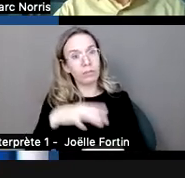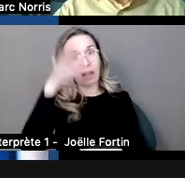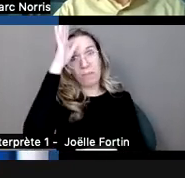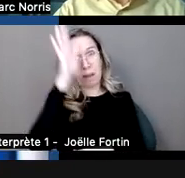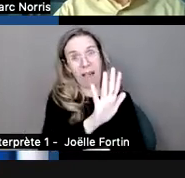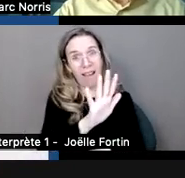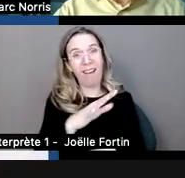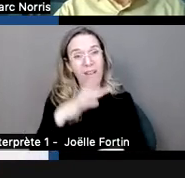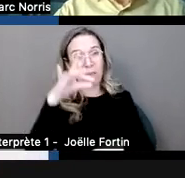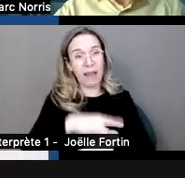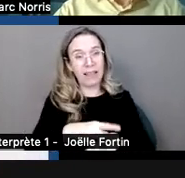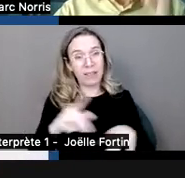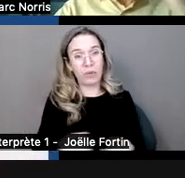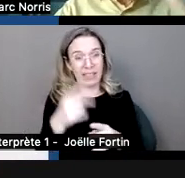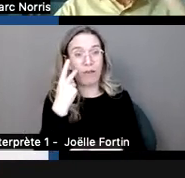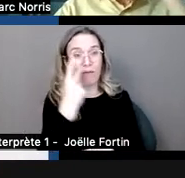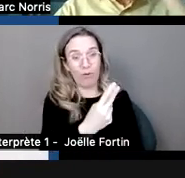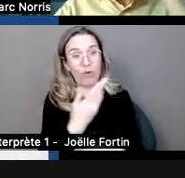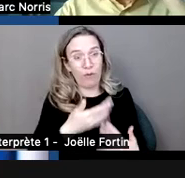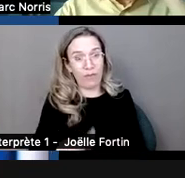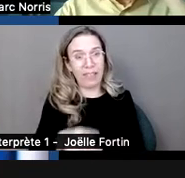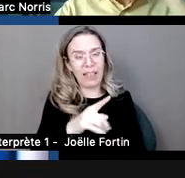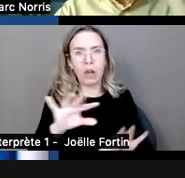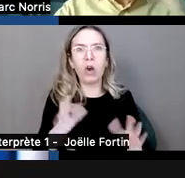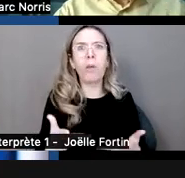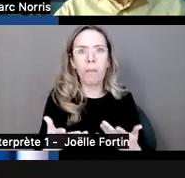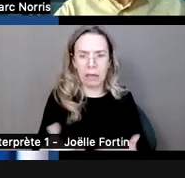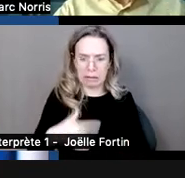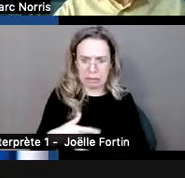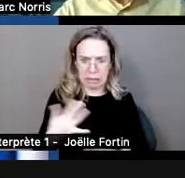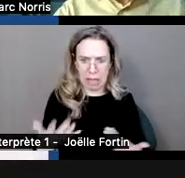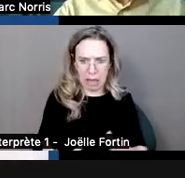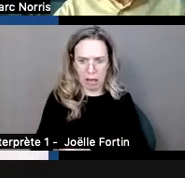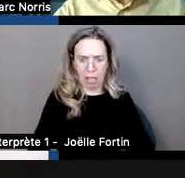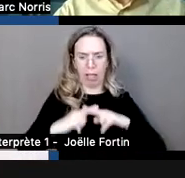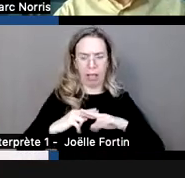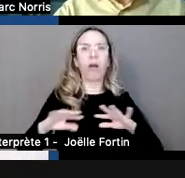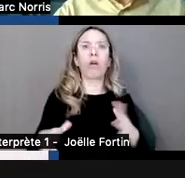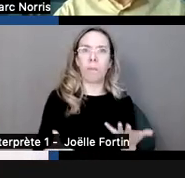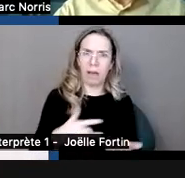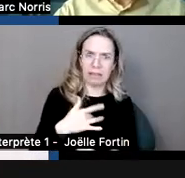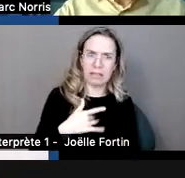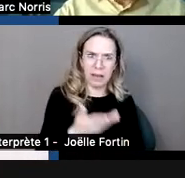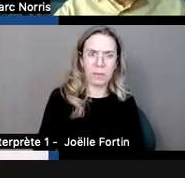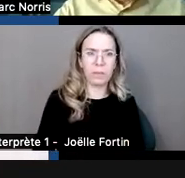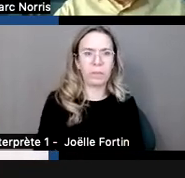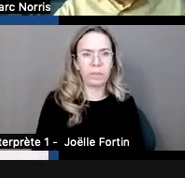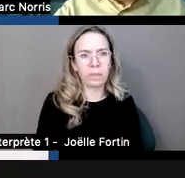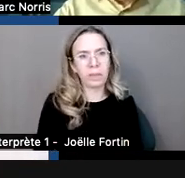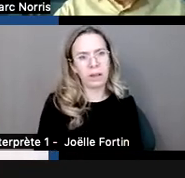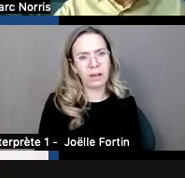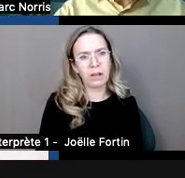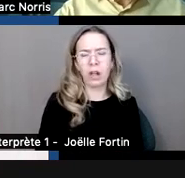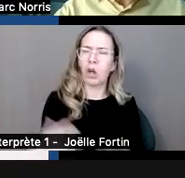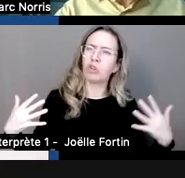lui-même souffrir de cette maladie. Comment on reçoit un choc comme celui-là? Comment ça se passe? Est-ce qu'on